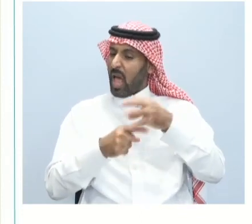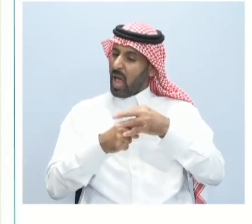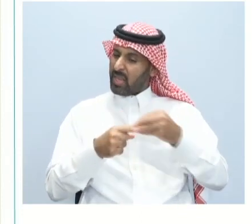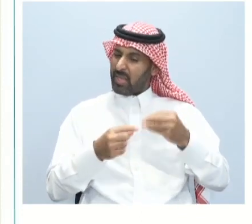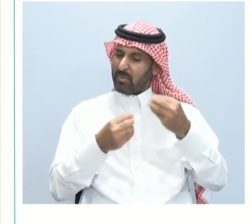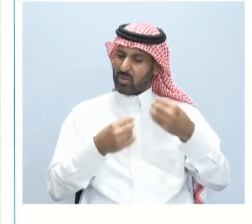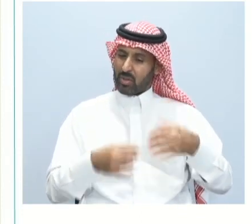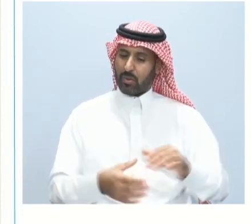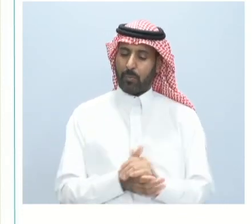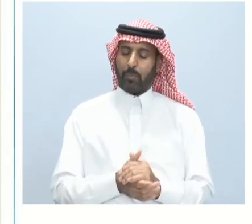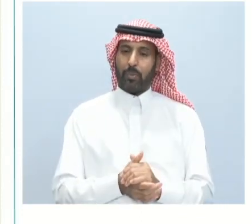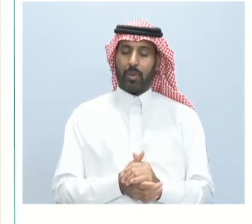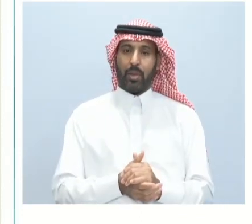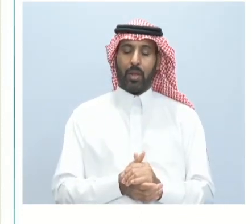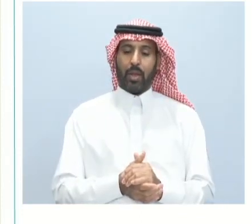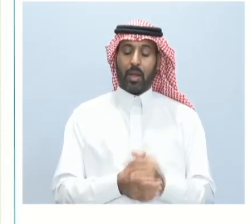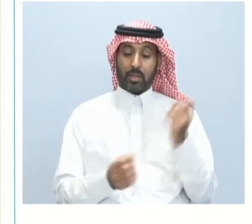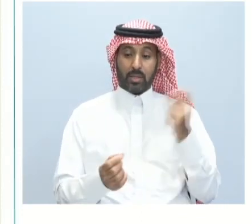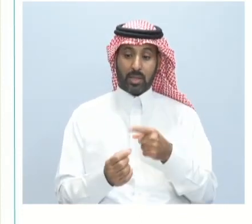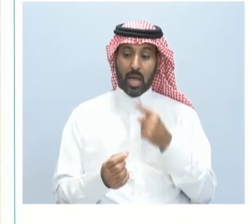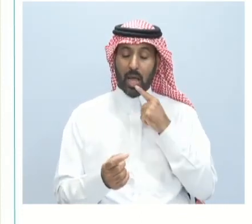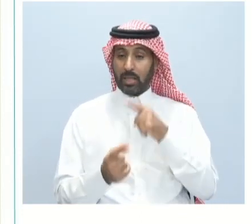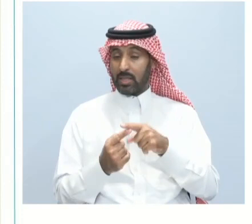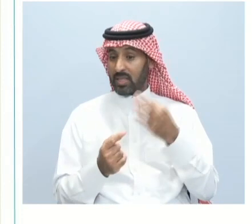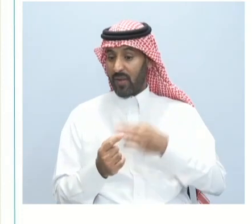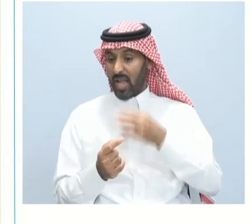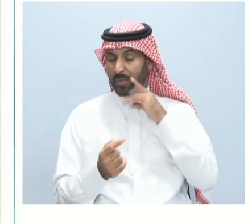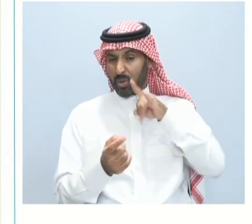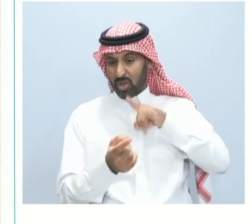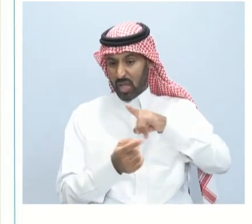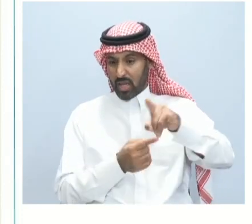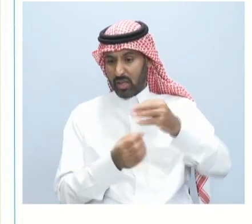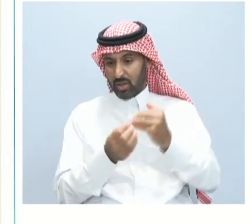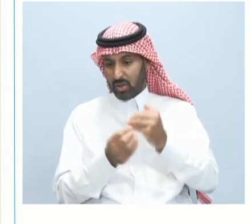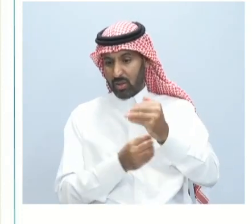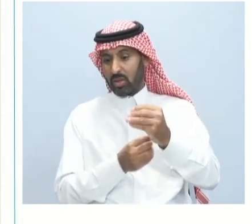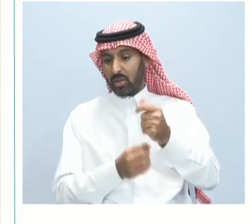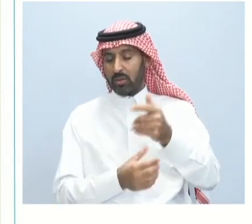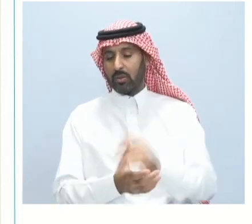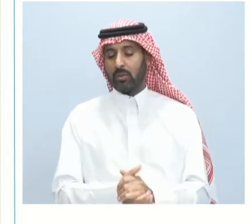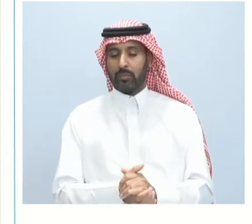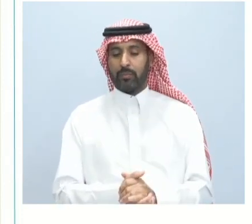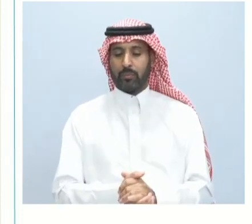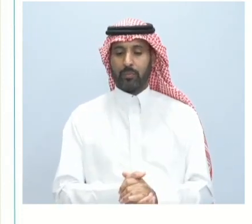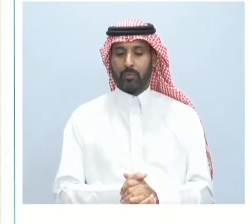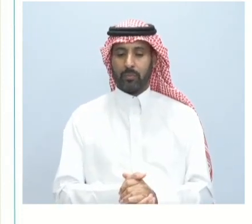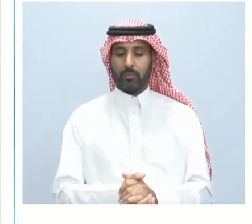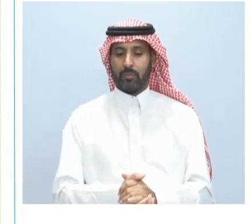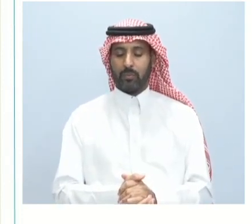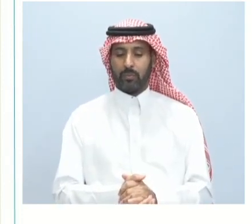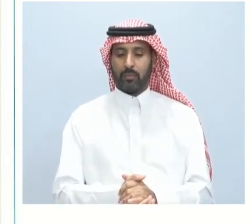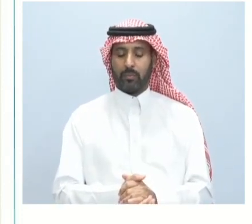القيد زياده استغلال الطائرات لتقليل التكاليف وتحسين الكفاءه نشاهد القيد